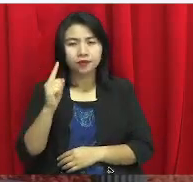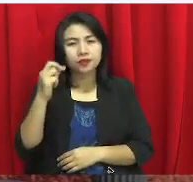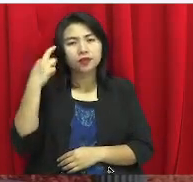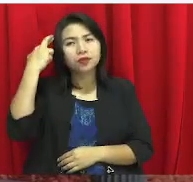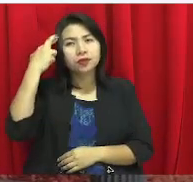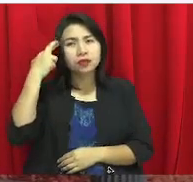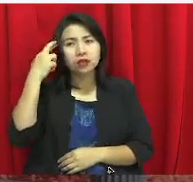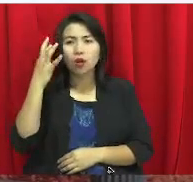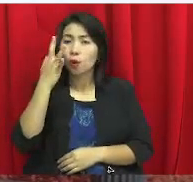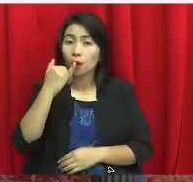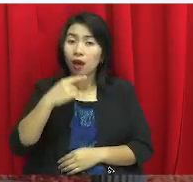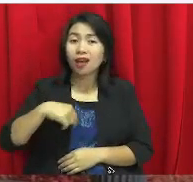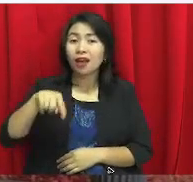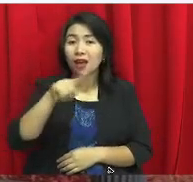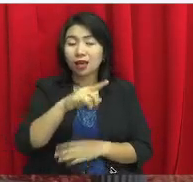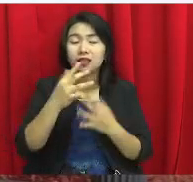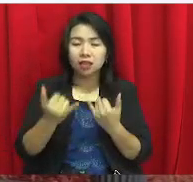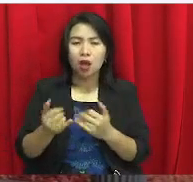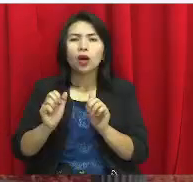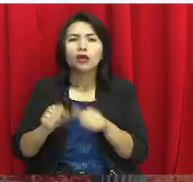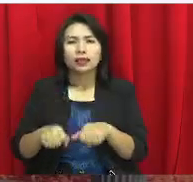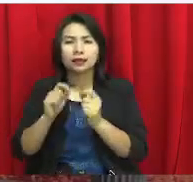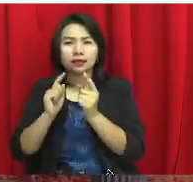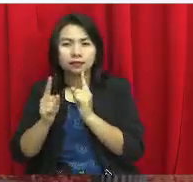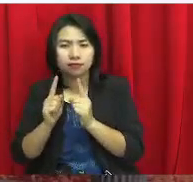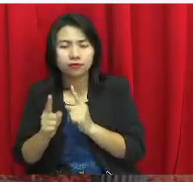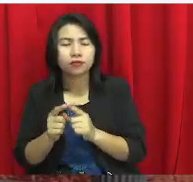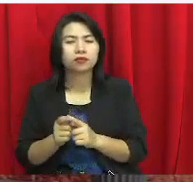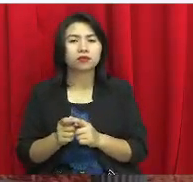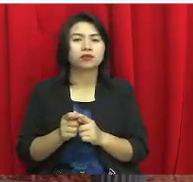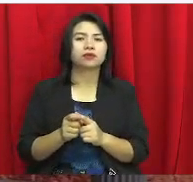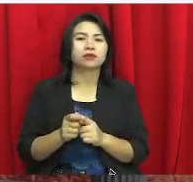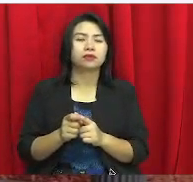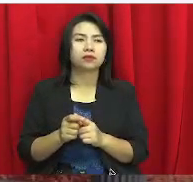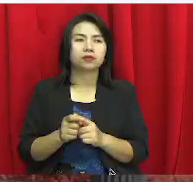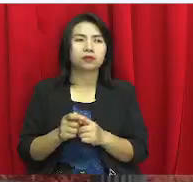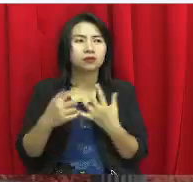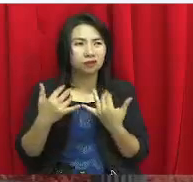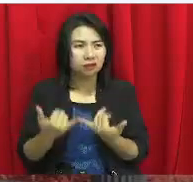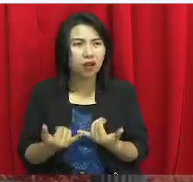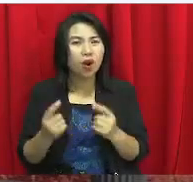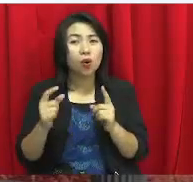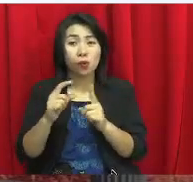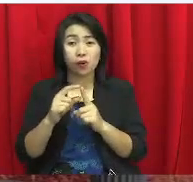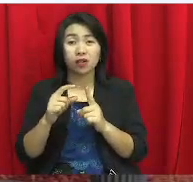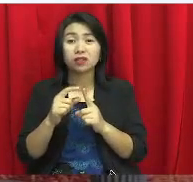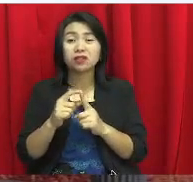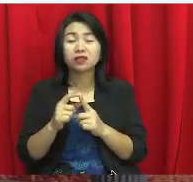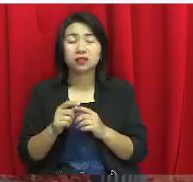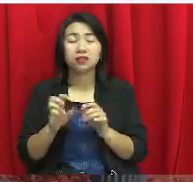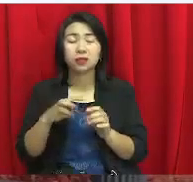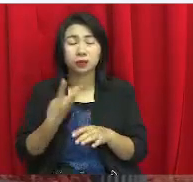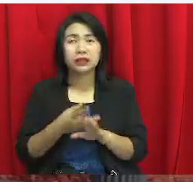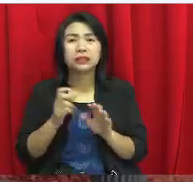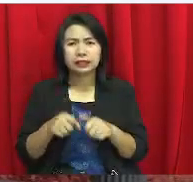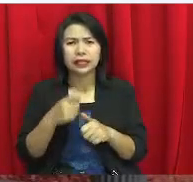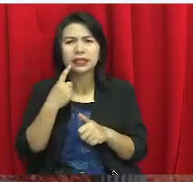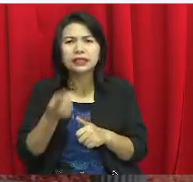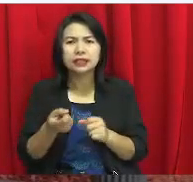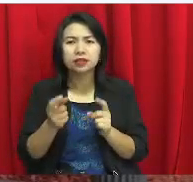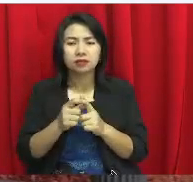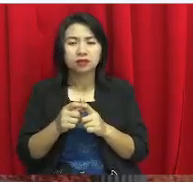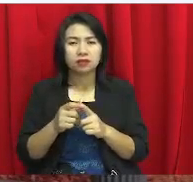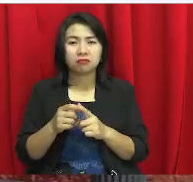Kung bakit tayo nakapag-speak out ng words na mahirap naman, ang hirap naman sa simbahan natin, ang daming bawal, ang